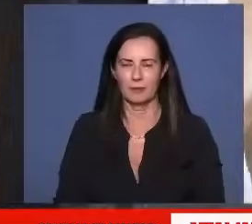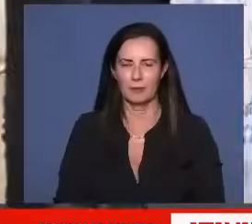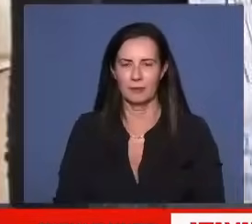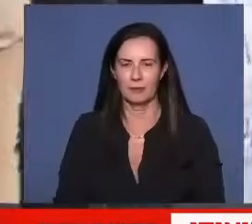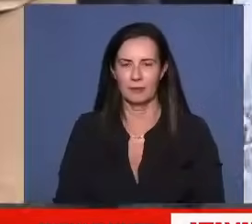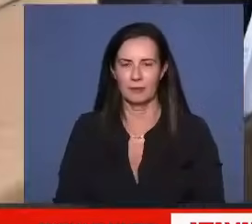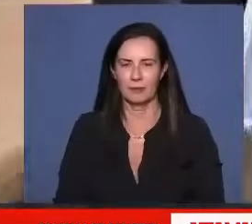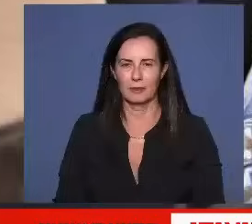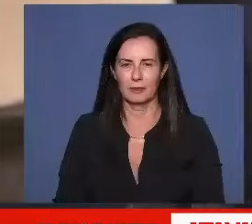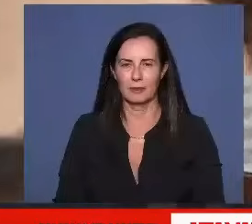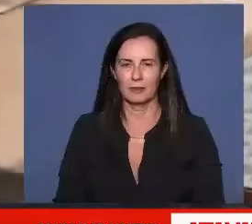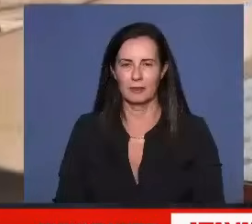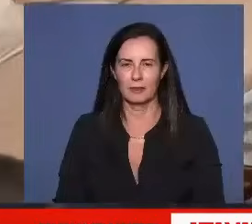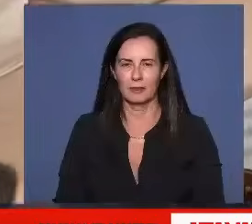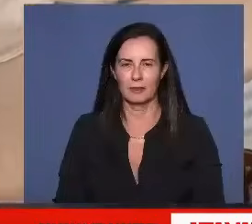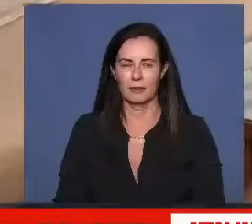בוא.